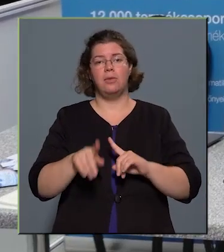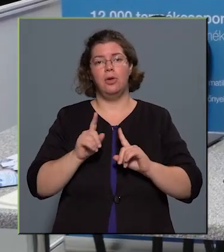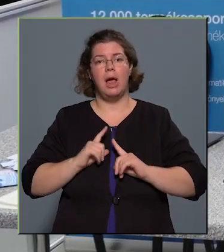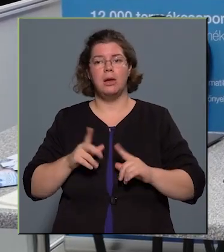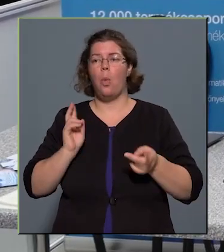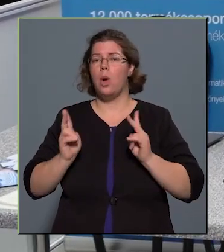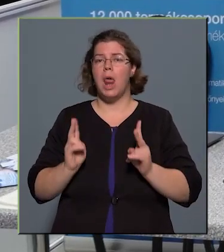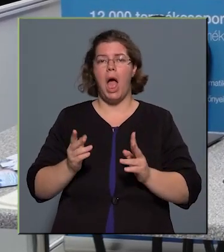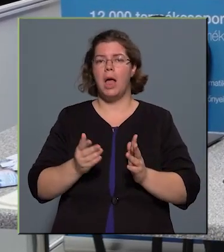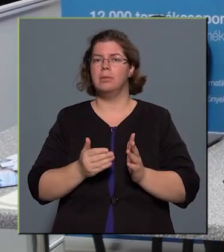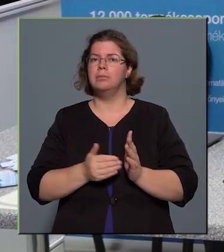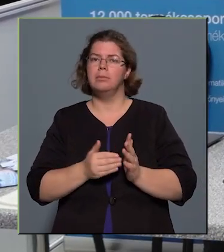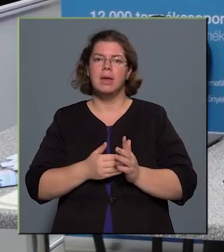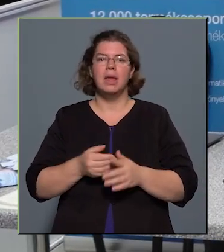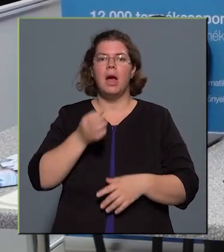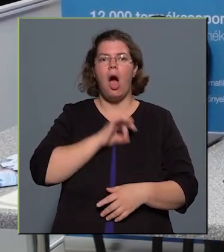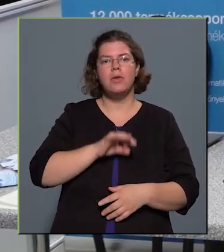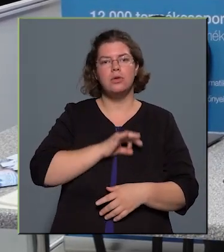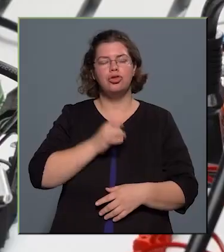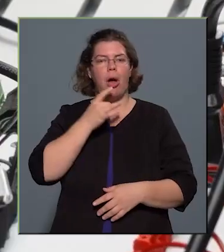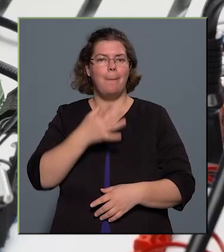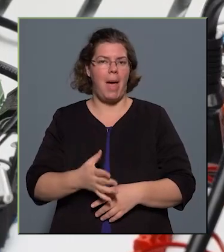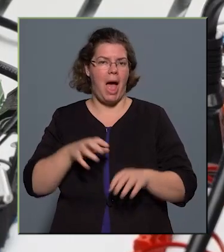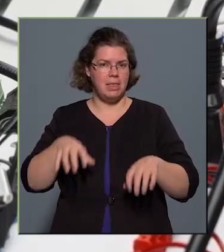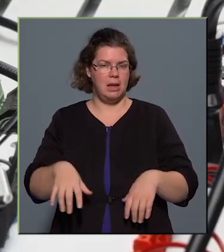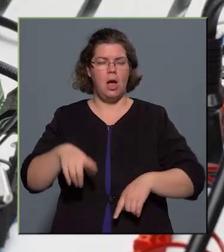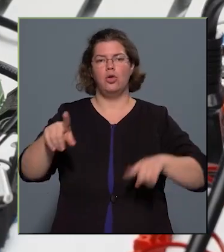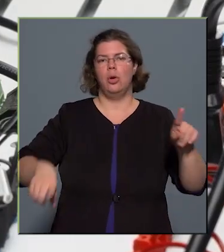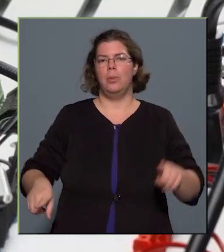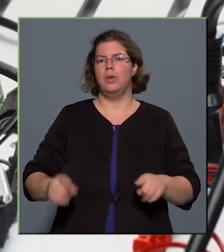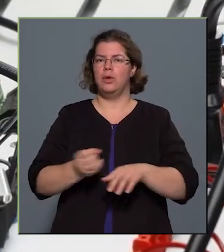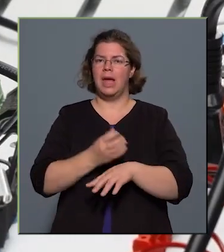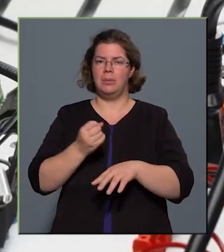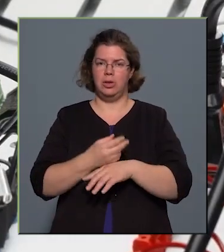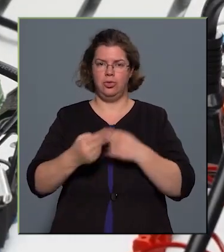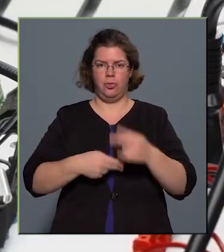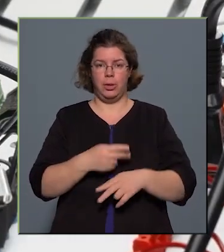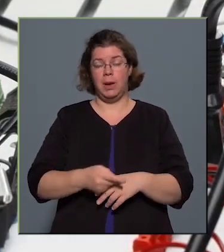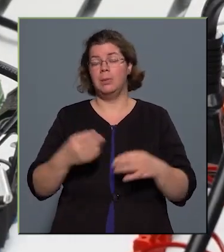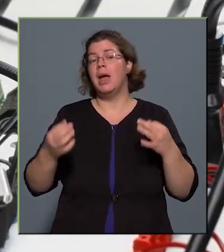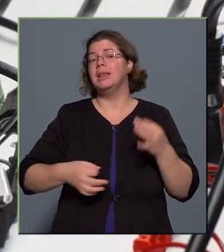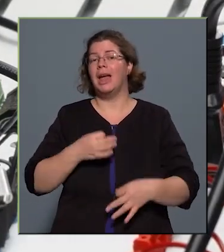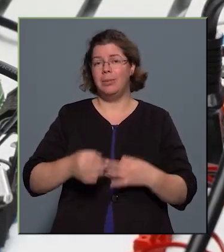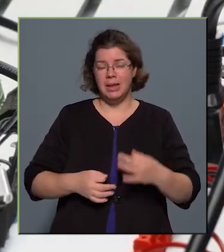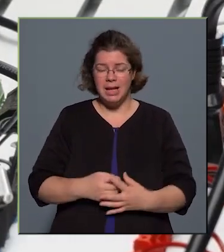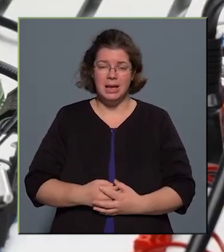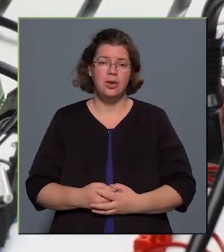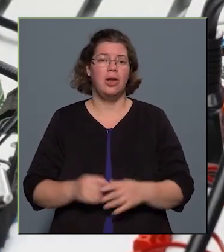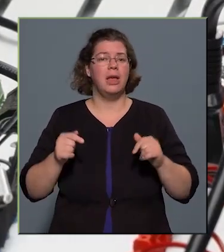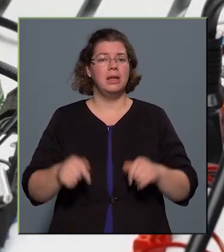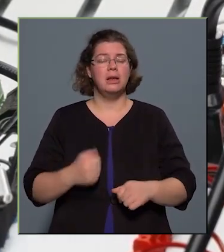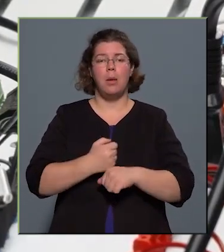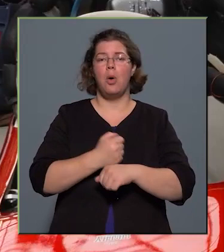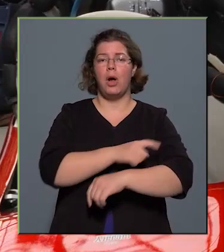még inkább hasznosabbá tenni a különböző termelési folyamatokban. Természetesen itt a